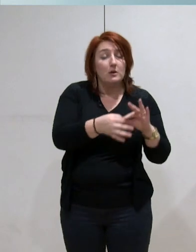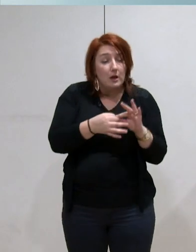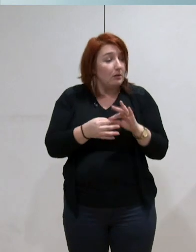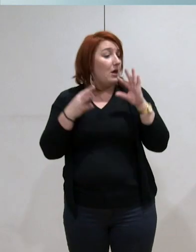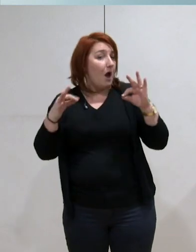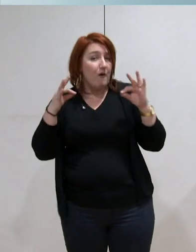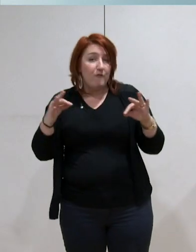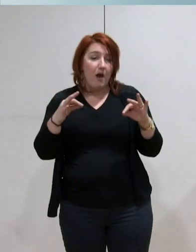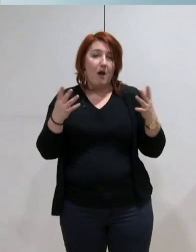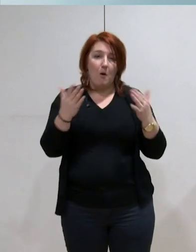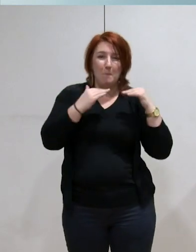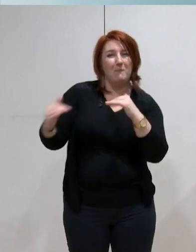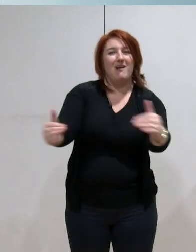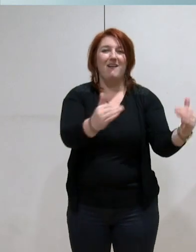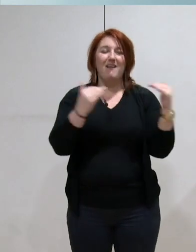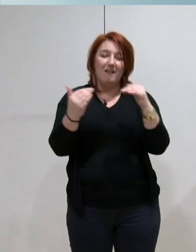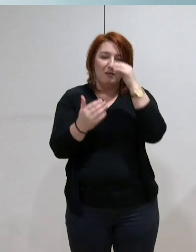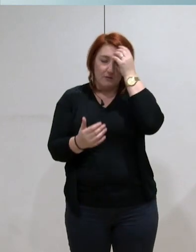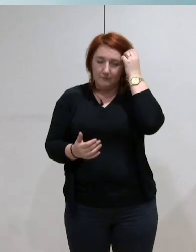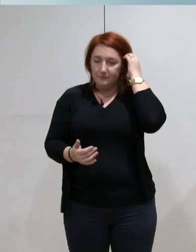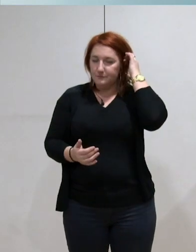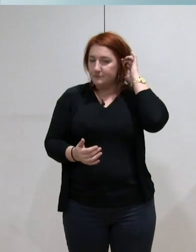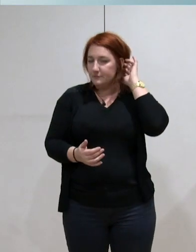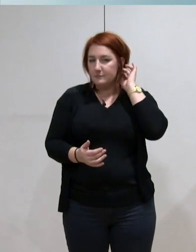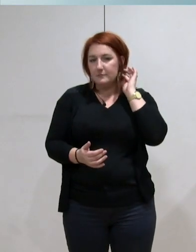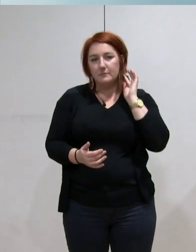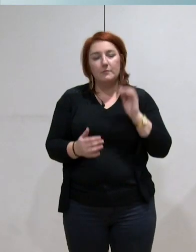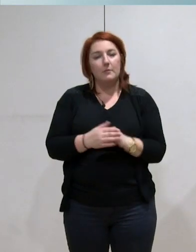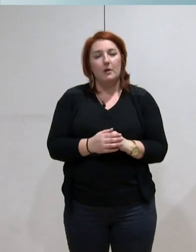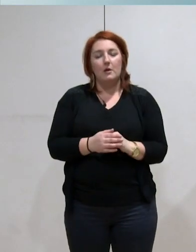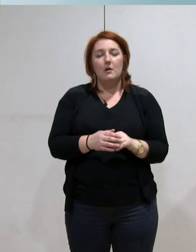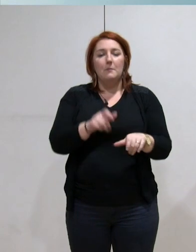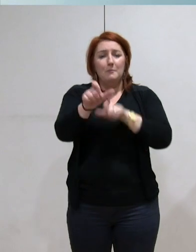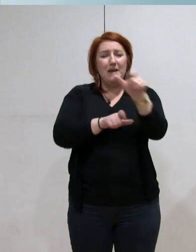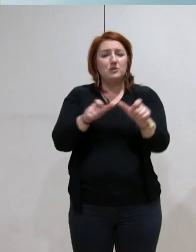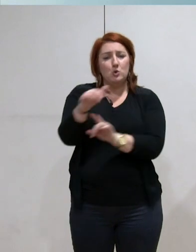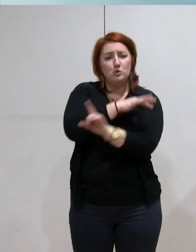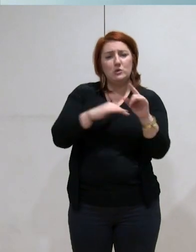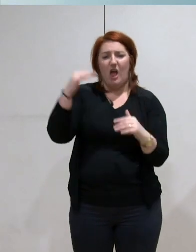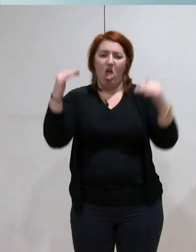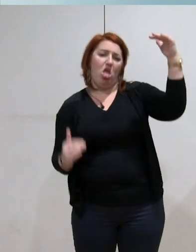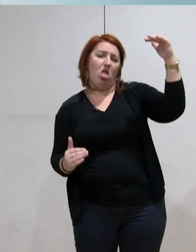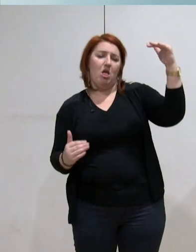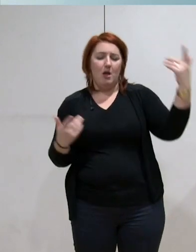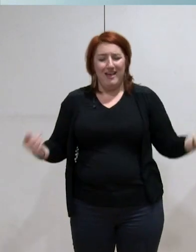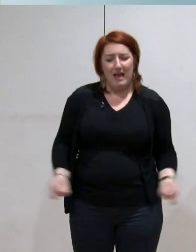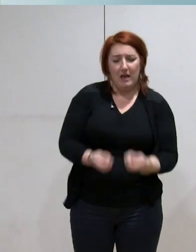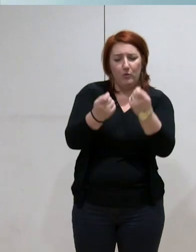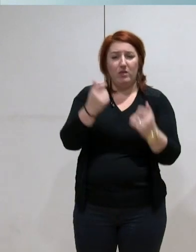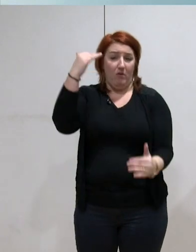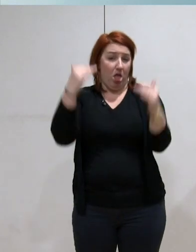et de redistribution quelles actions de lutte contre les inégalités sociales et éducatives sont